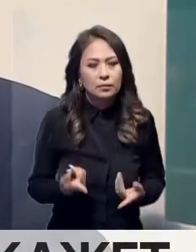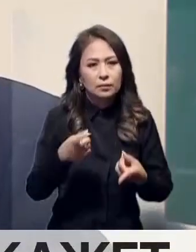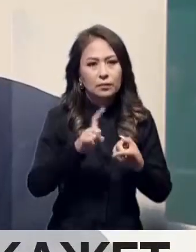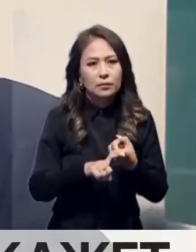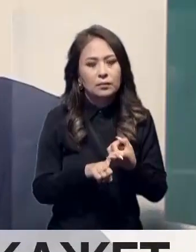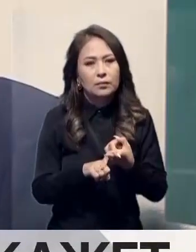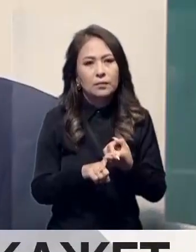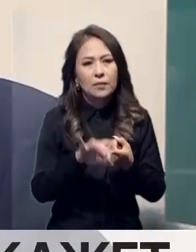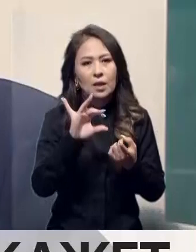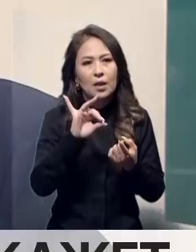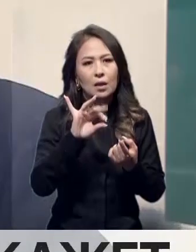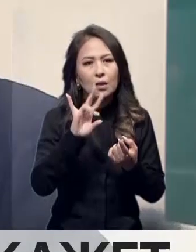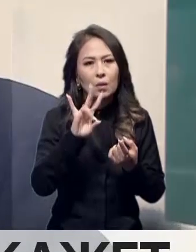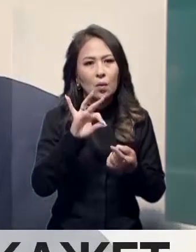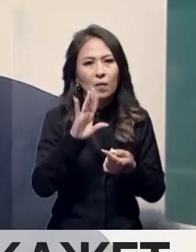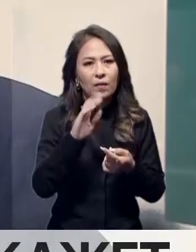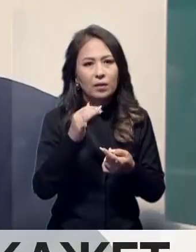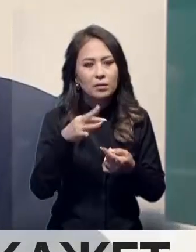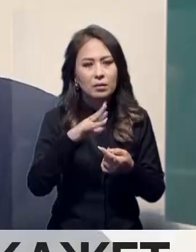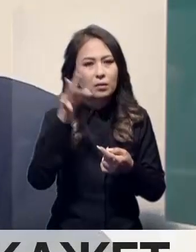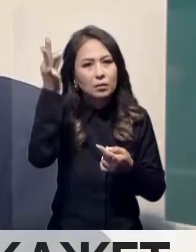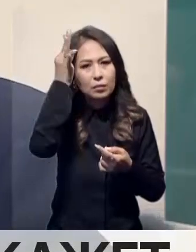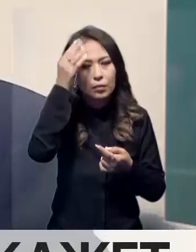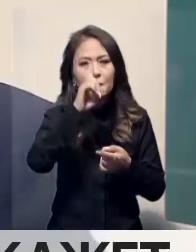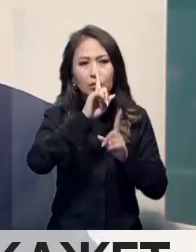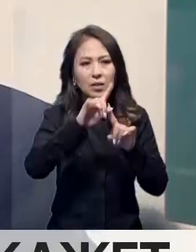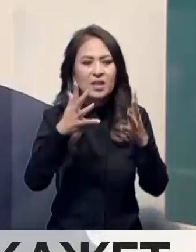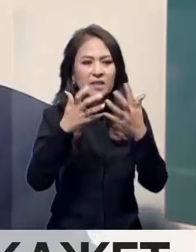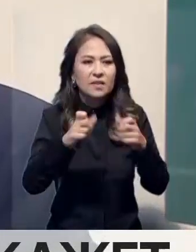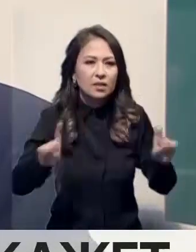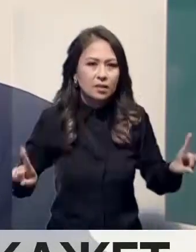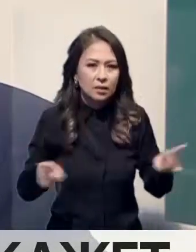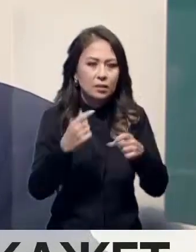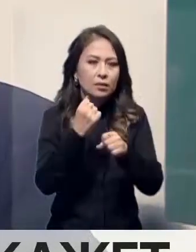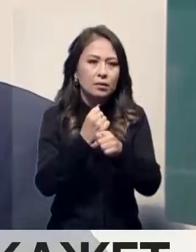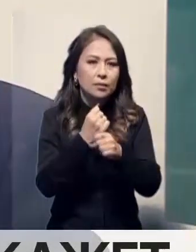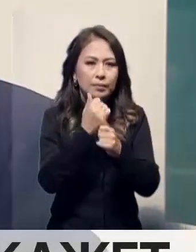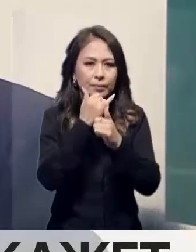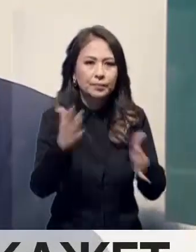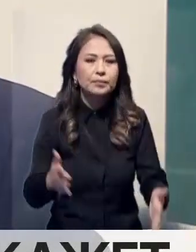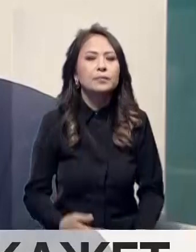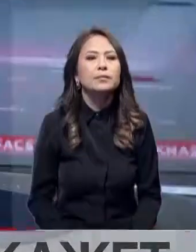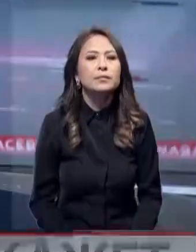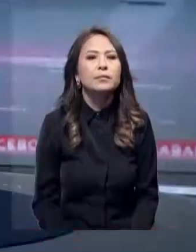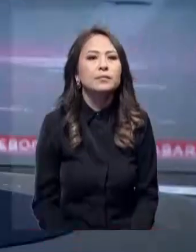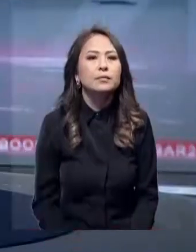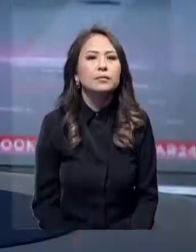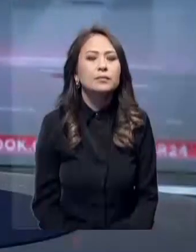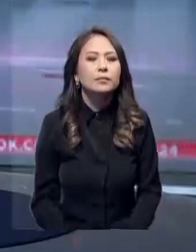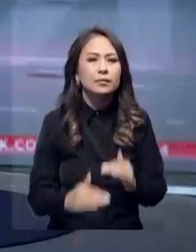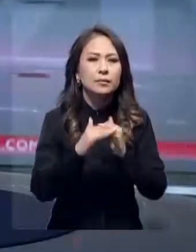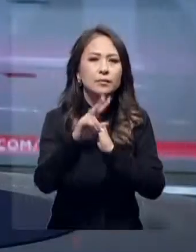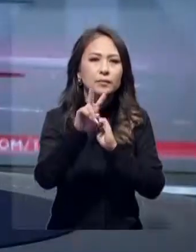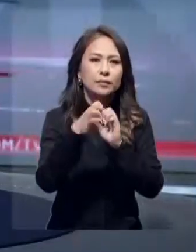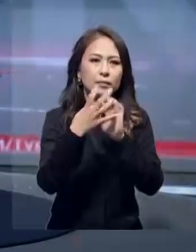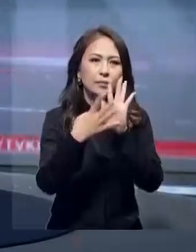мысалы, инновация еске алмай, цифровизацияны еске алмай, біз дами алмаймыз.